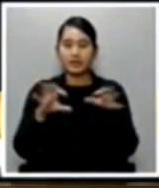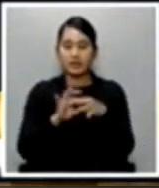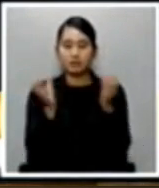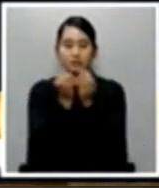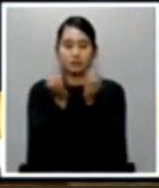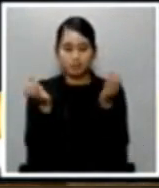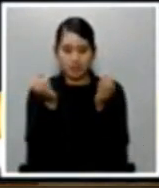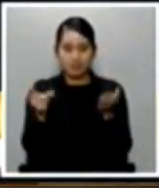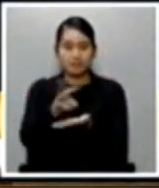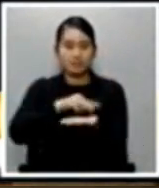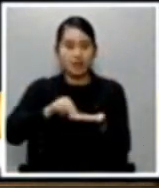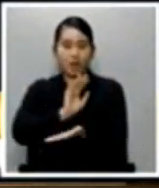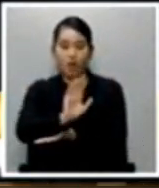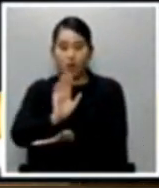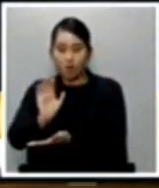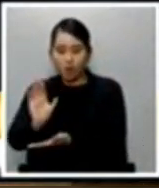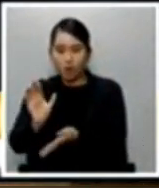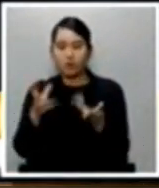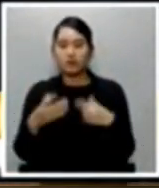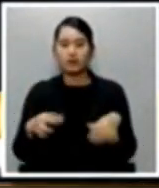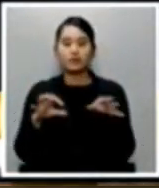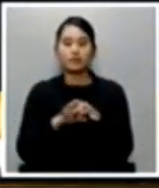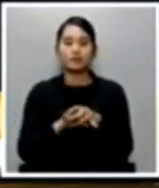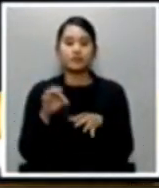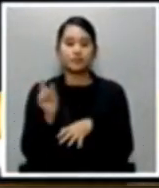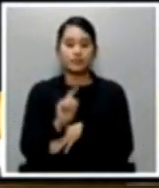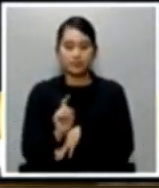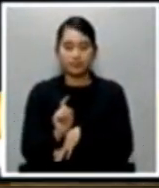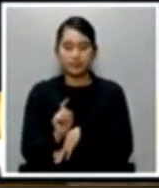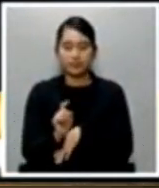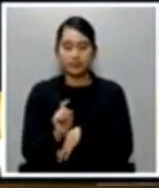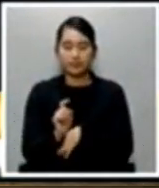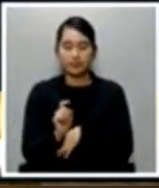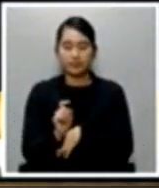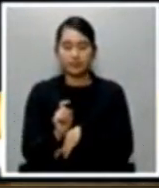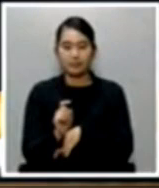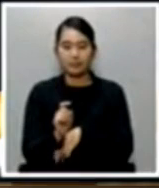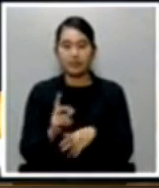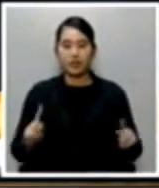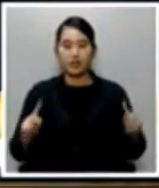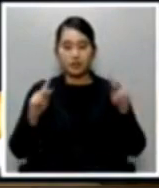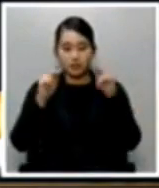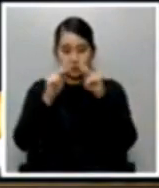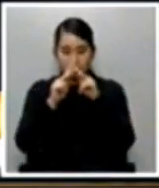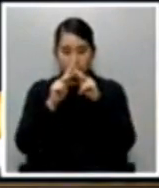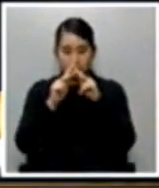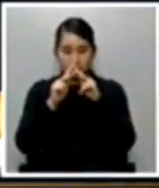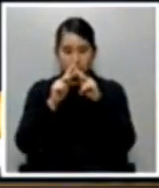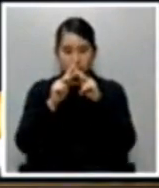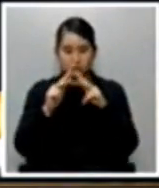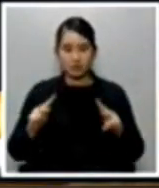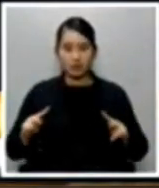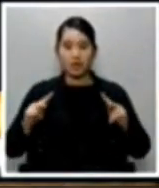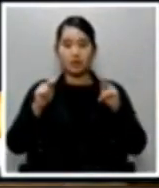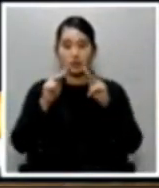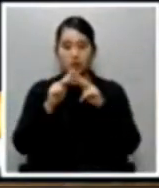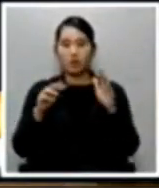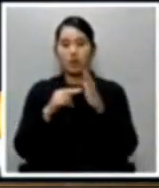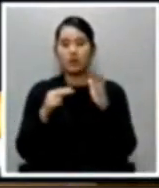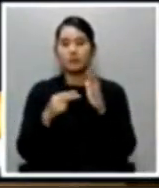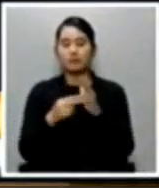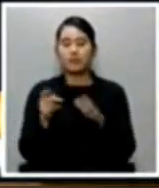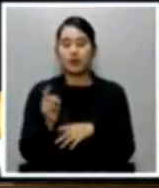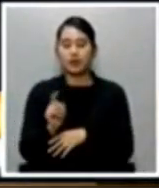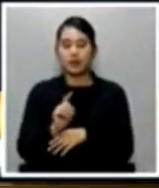าลของมหาลัยแล้วก็ยังมีเรื่องของการที่ว่านะครับทางกระทรวงยังมีในลักษณะที่เป็นเรกูเลเต